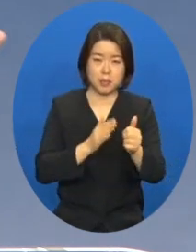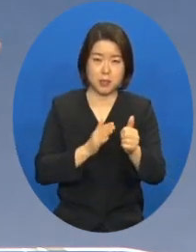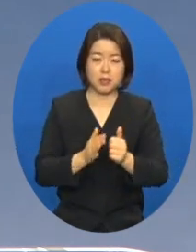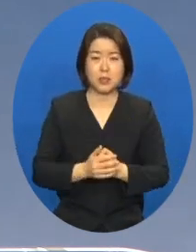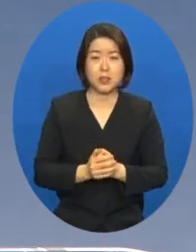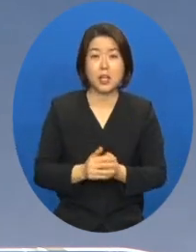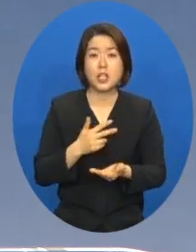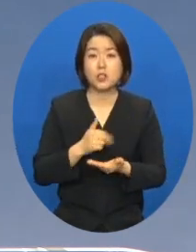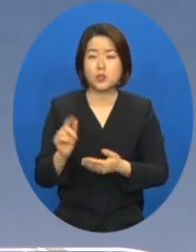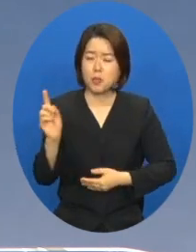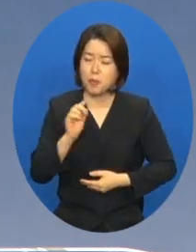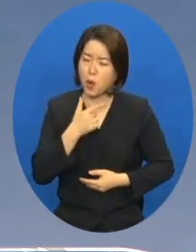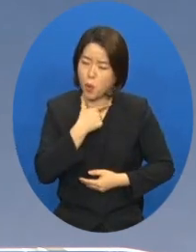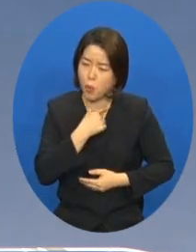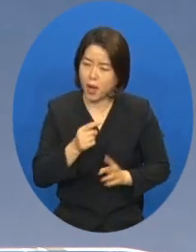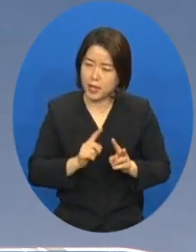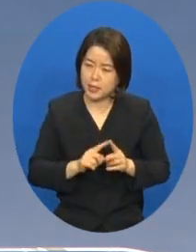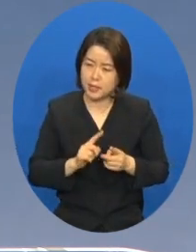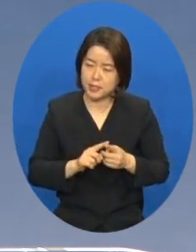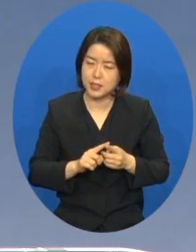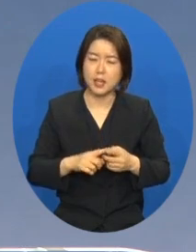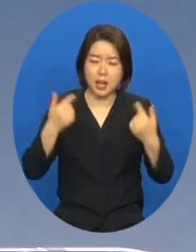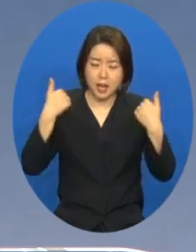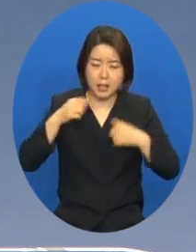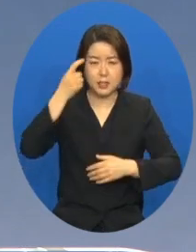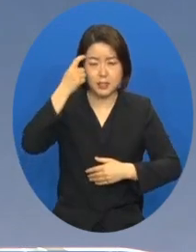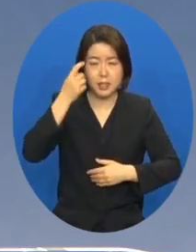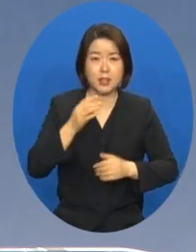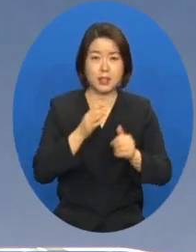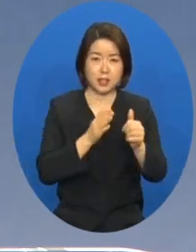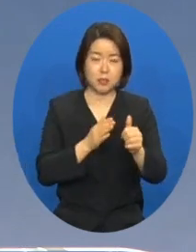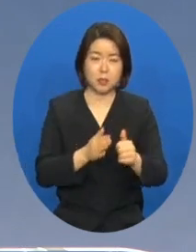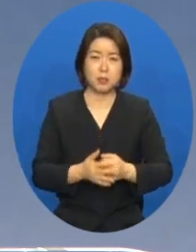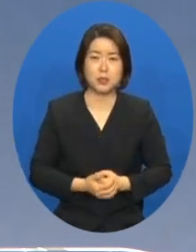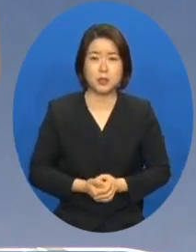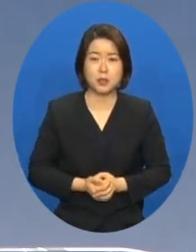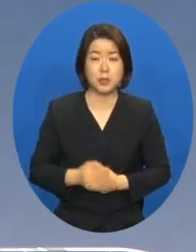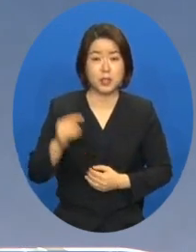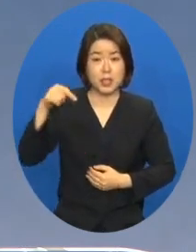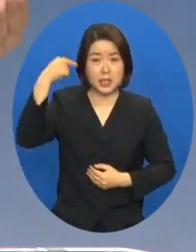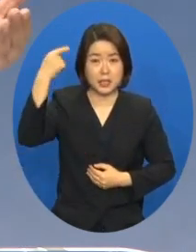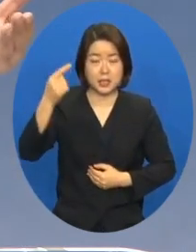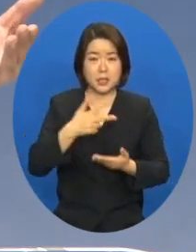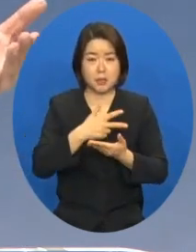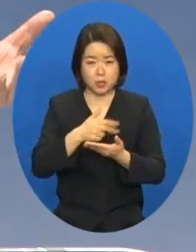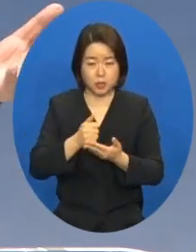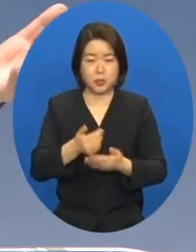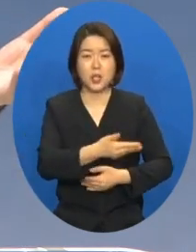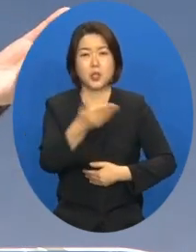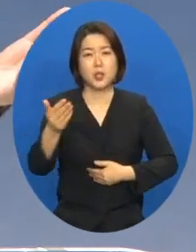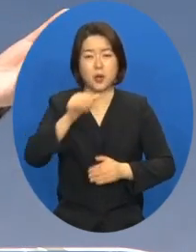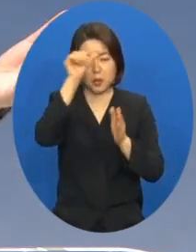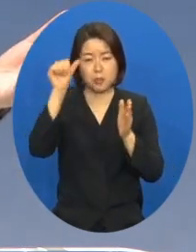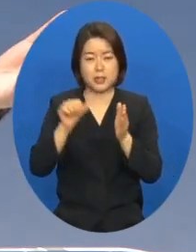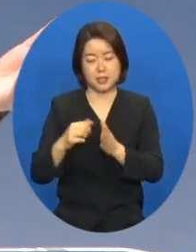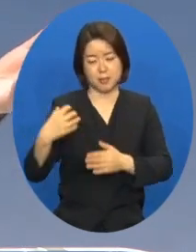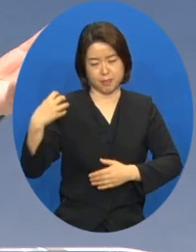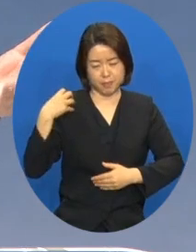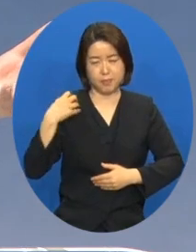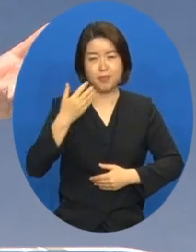주님이 뭘 원하시는지만 항상 생각해야 합니다. 그 다음에 주님이 여러분의 인생을 책임지세요.